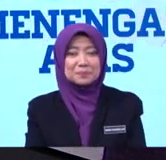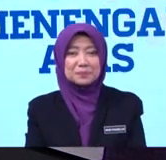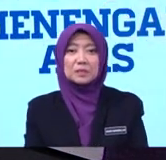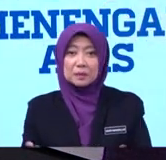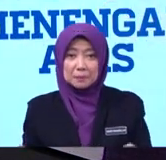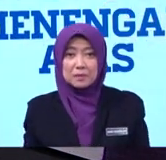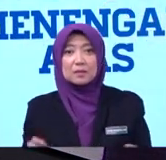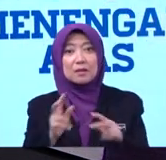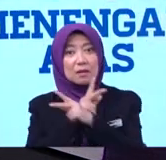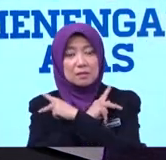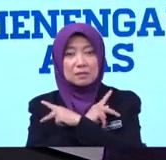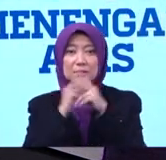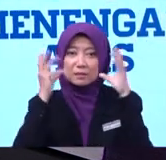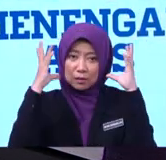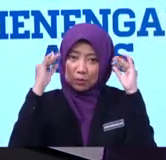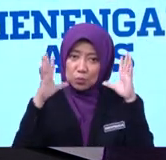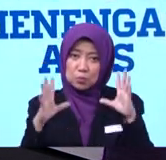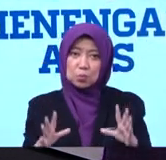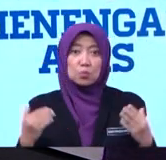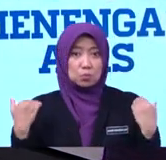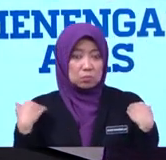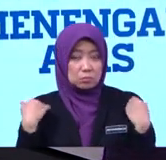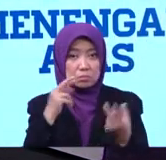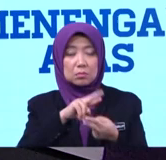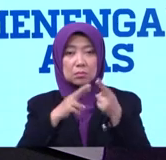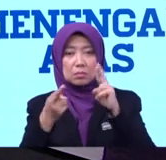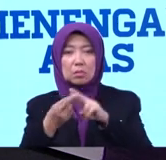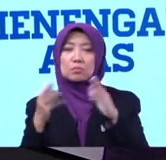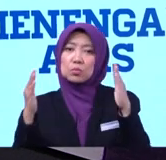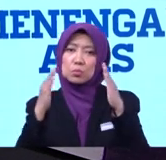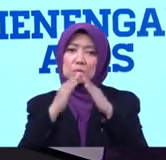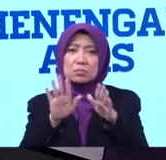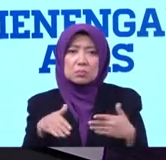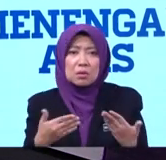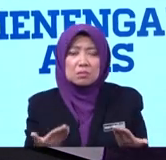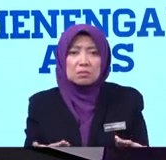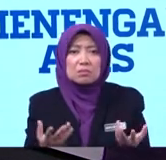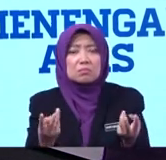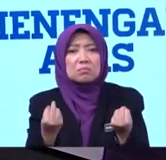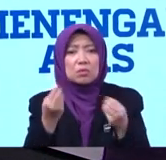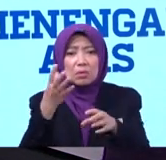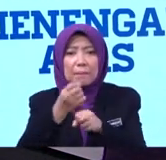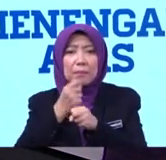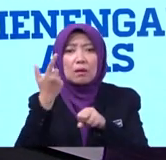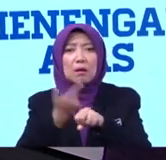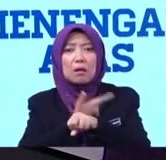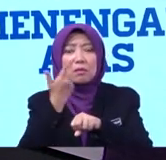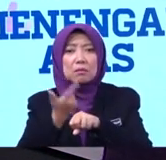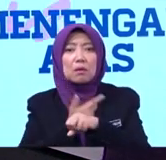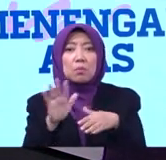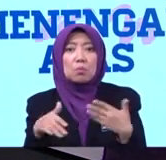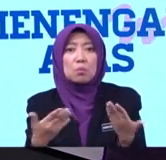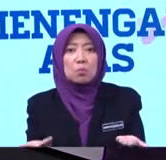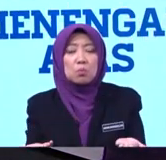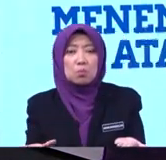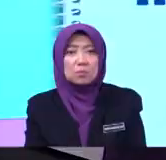dan mungkin ada rekan-rekan yang berada di rumah anak tuh bagaimana untuk mereka mendapatkan latihan pengukuhan di mana